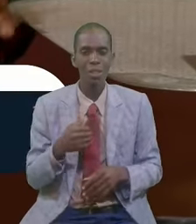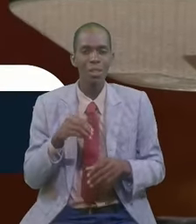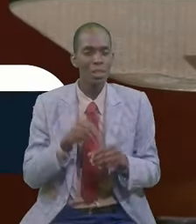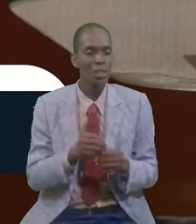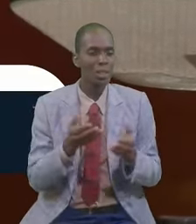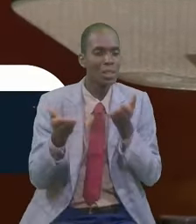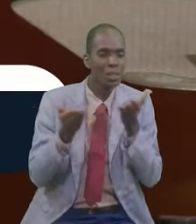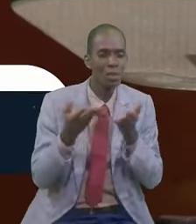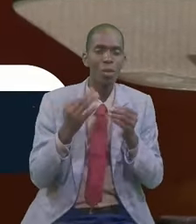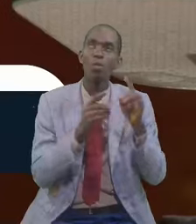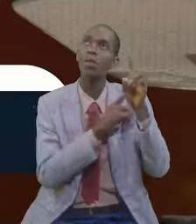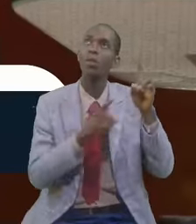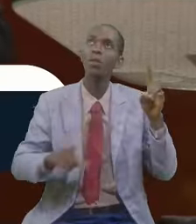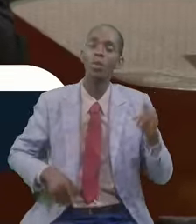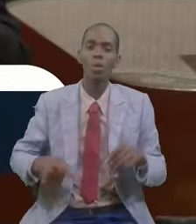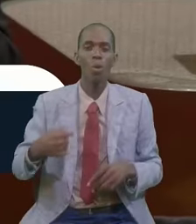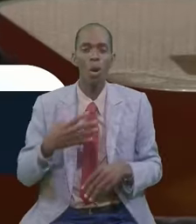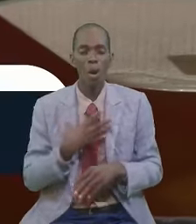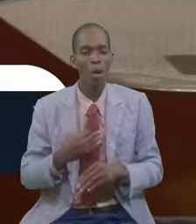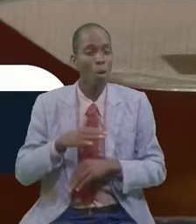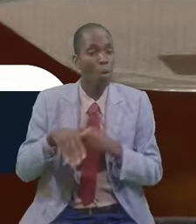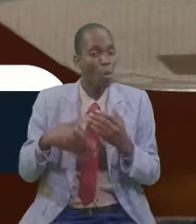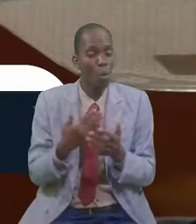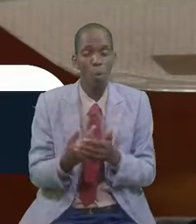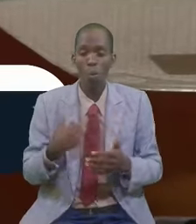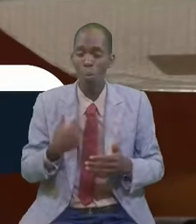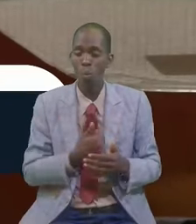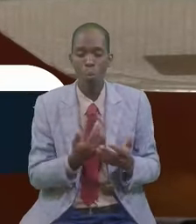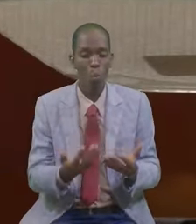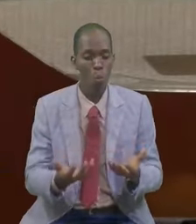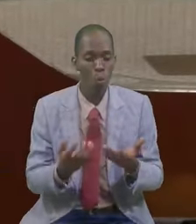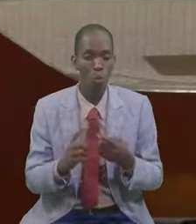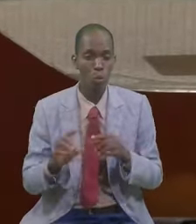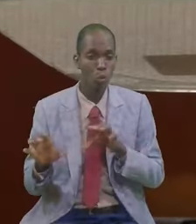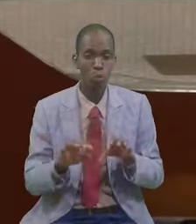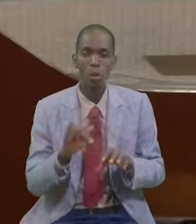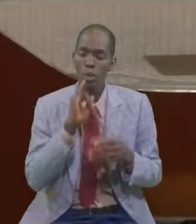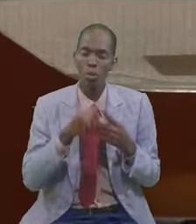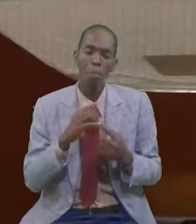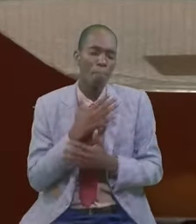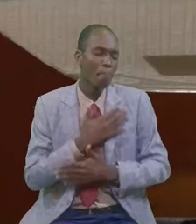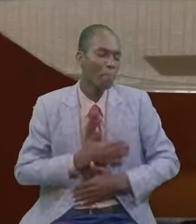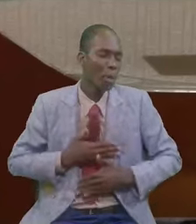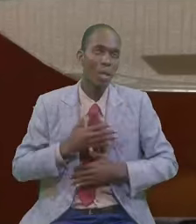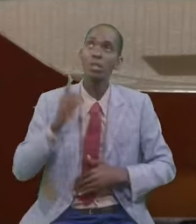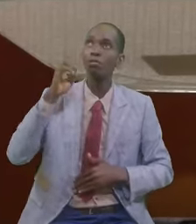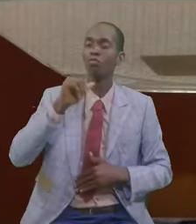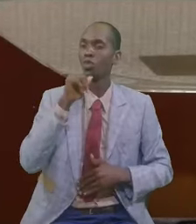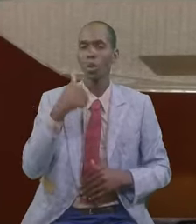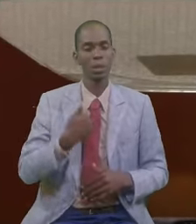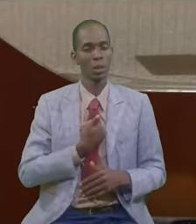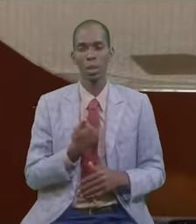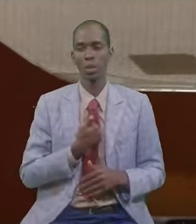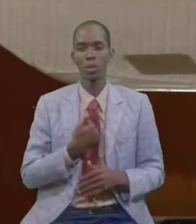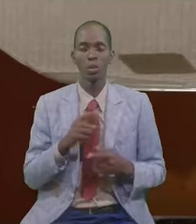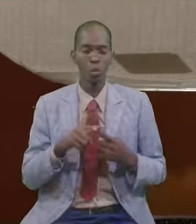service du Seigneur, et tout ce que nous voulons faire, c'est de lui plaire et non de nous plaire à nous-mêmes.